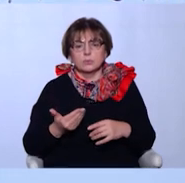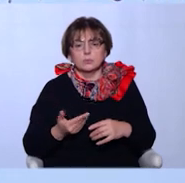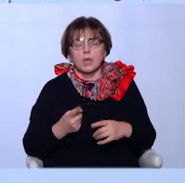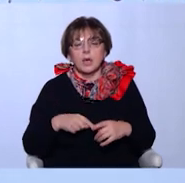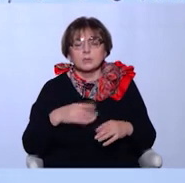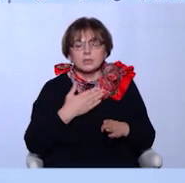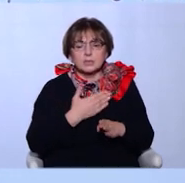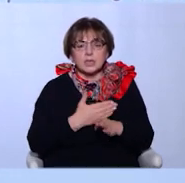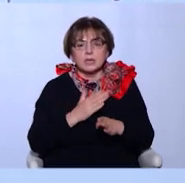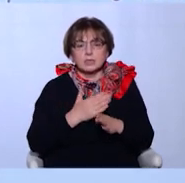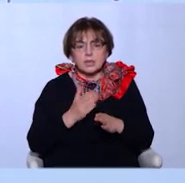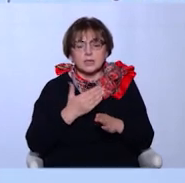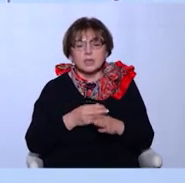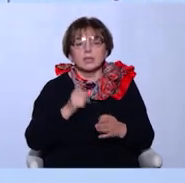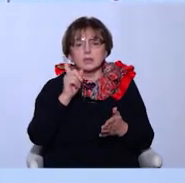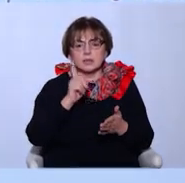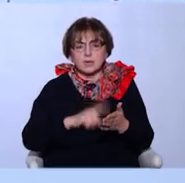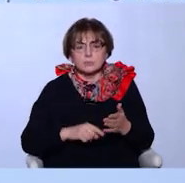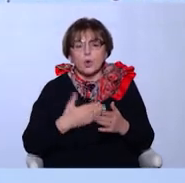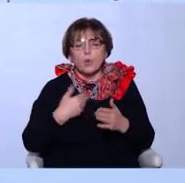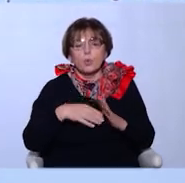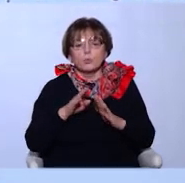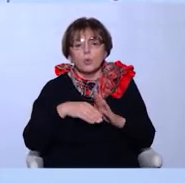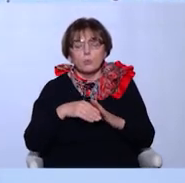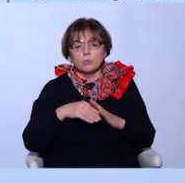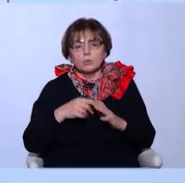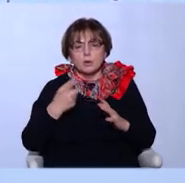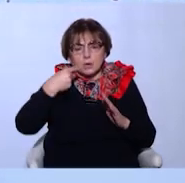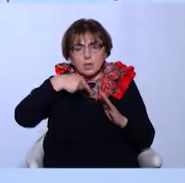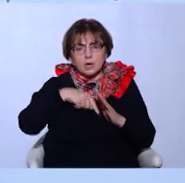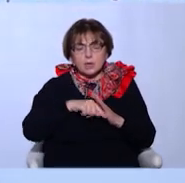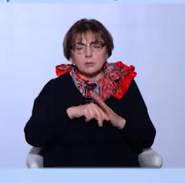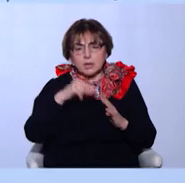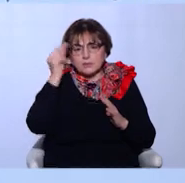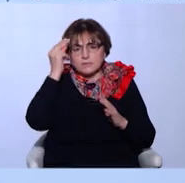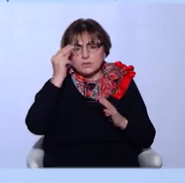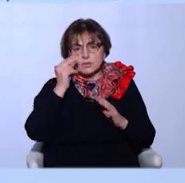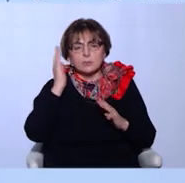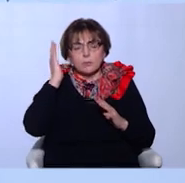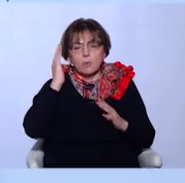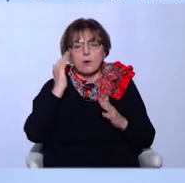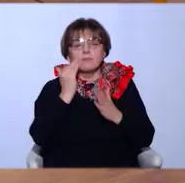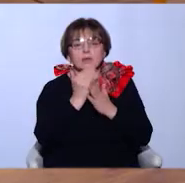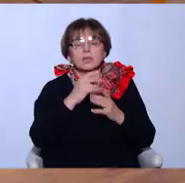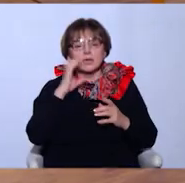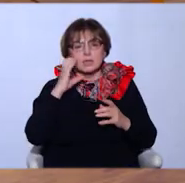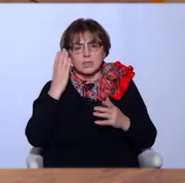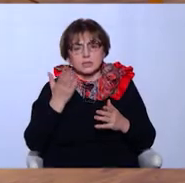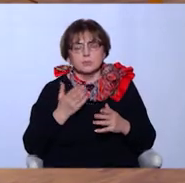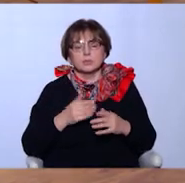თქვენ თანდათან დარწმუნდებით, როდესაც უფრო ღრმად შეისწავლით მომავალ კლასებში გურამიშვილის